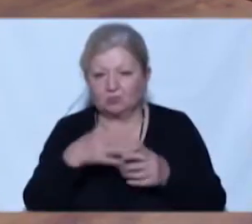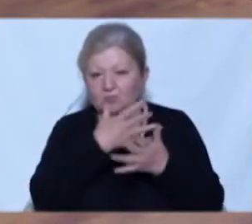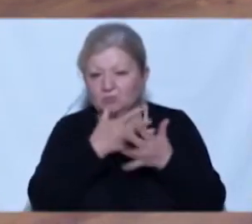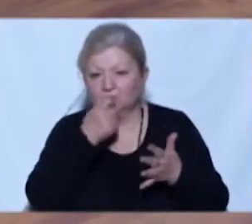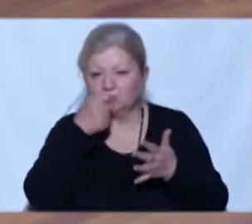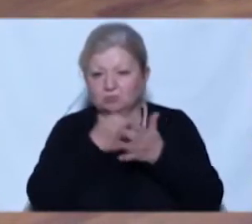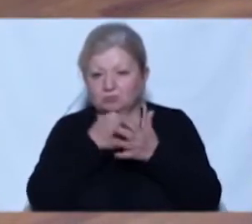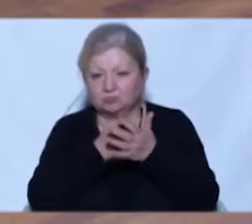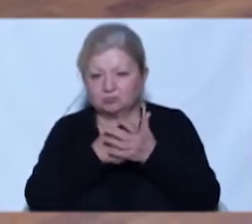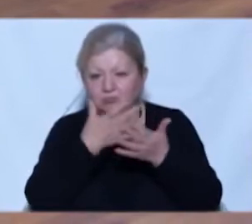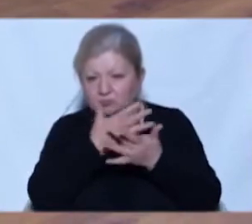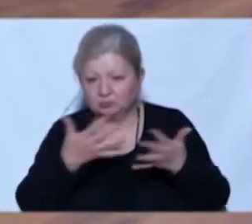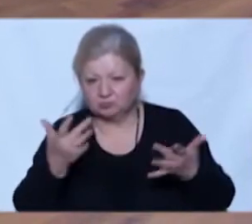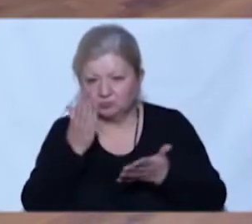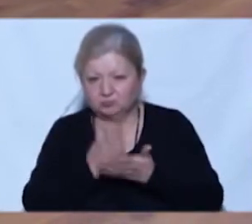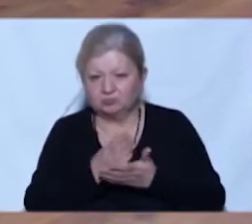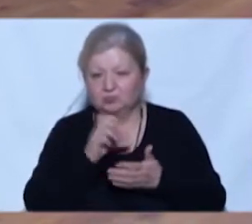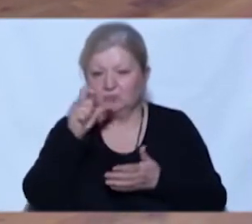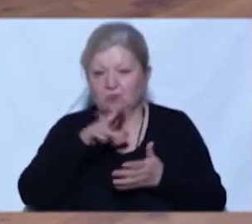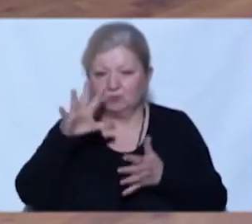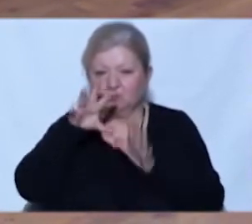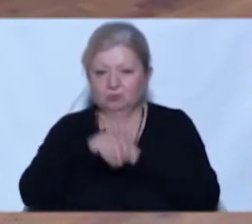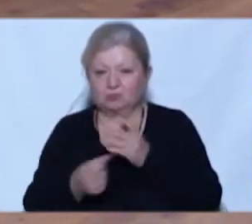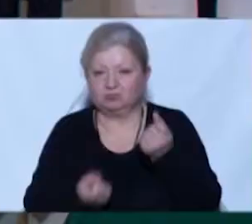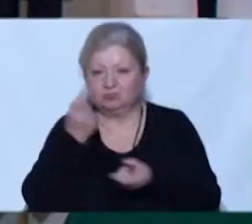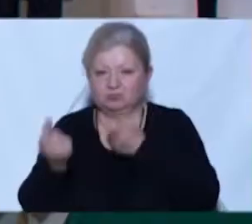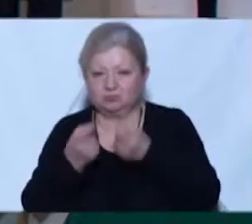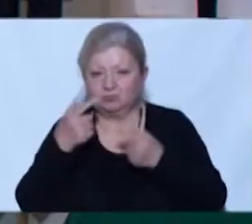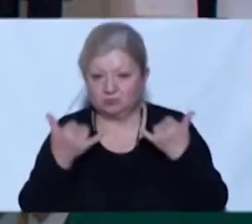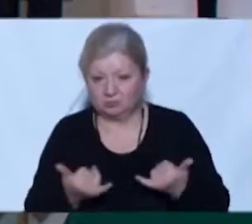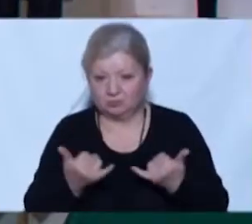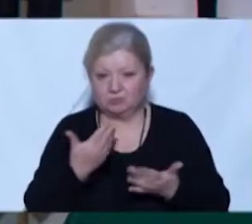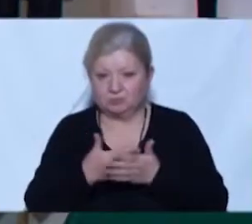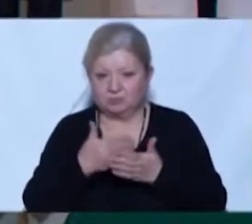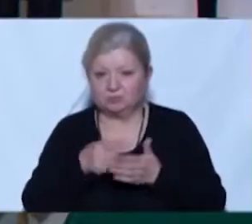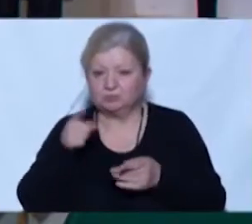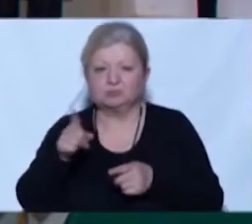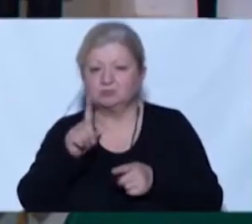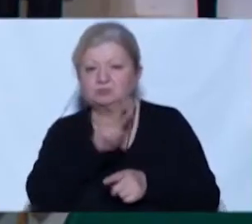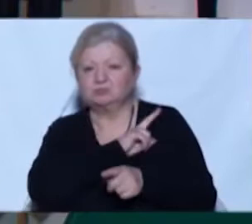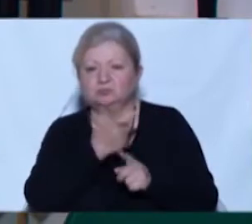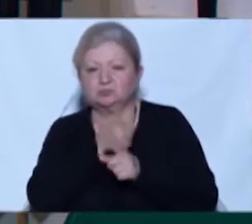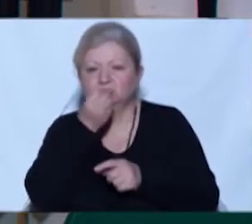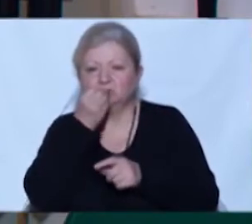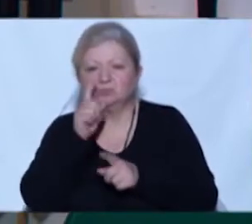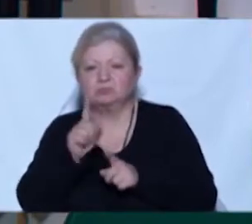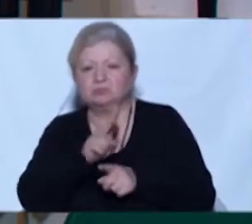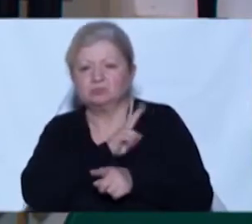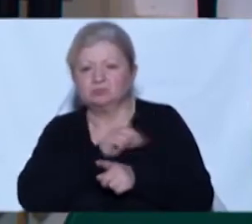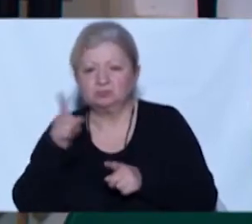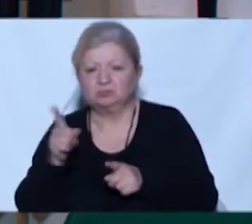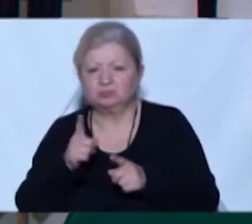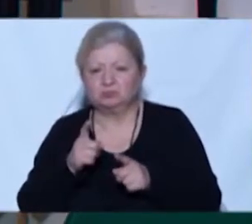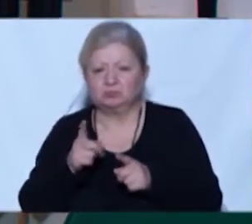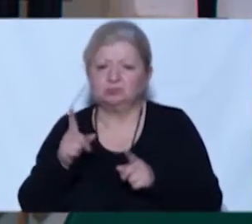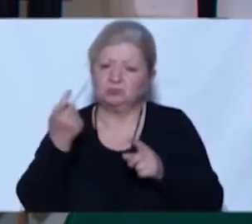sakvebi gachda, sul elementavot Europashi. Dges zalian khshiat bavshebs ro kitol khome, tkveni saqvali sakvebi ra aris, tkveni saqvali saqme. Isin